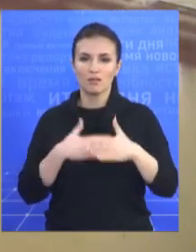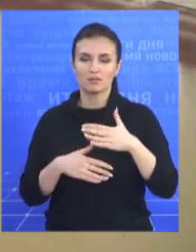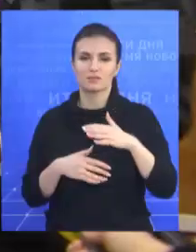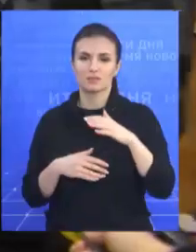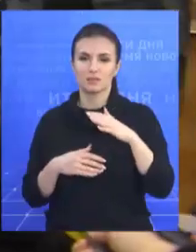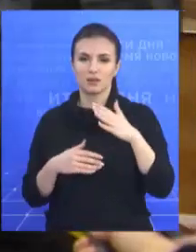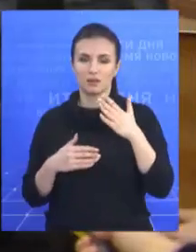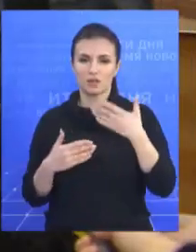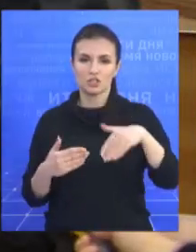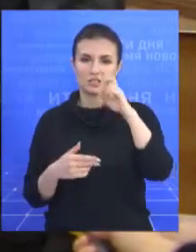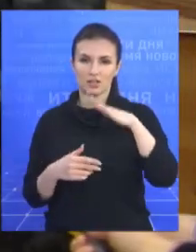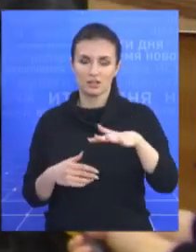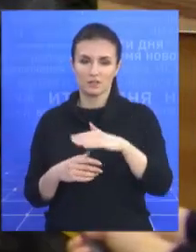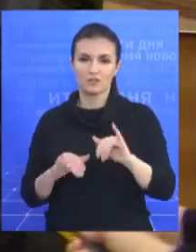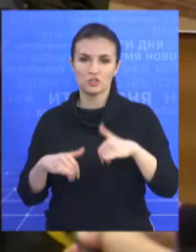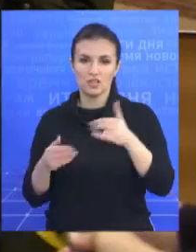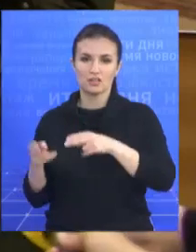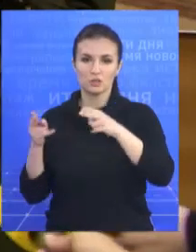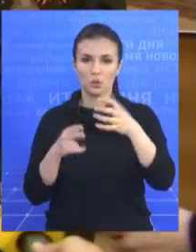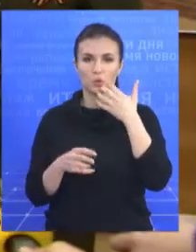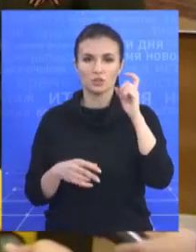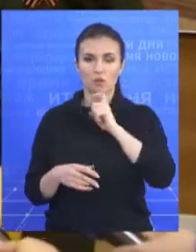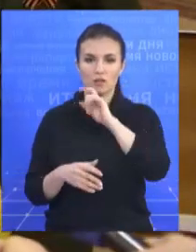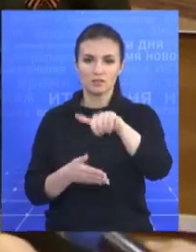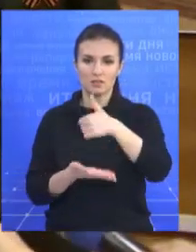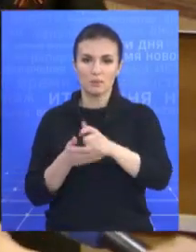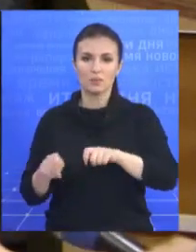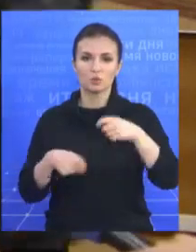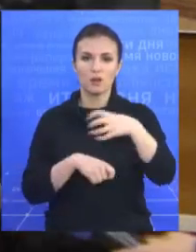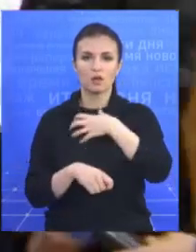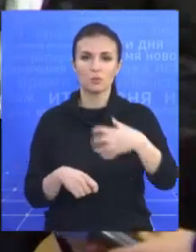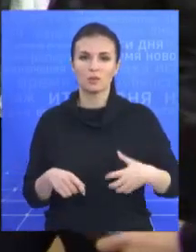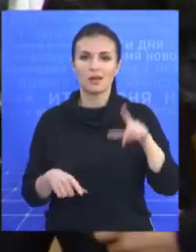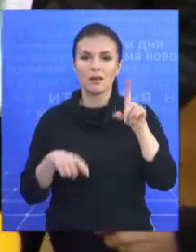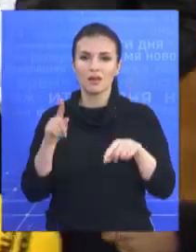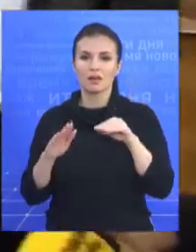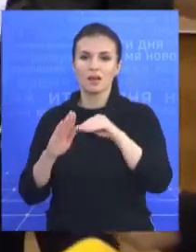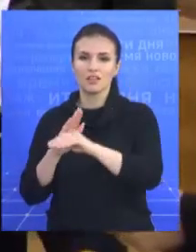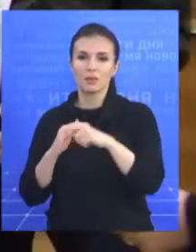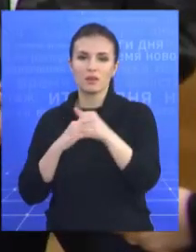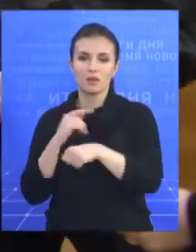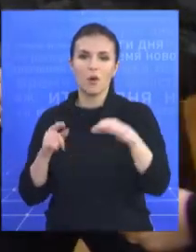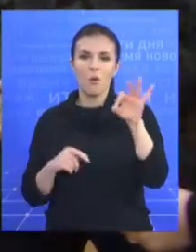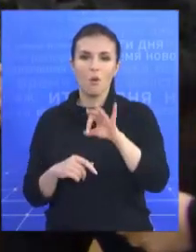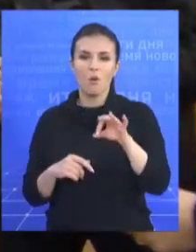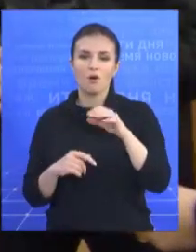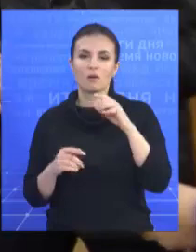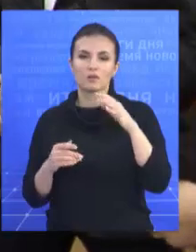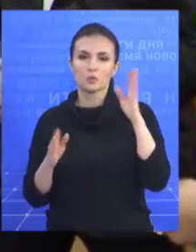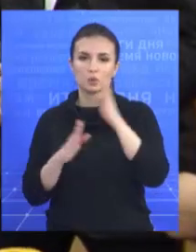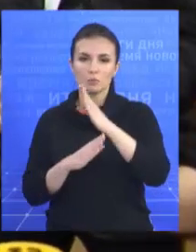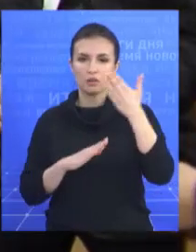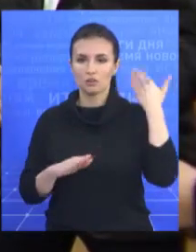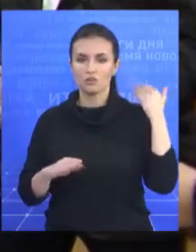радость нашей страны. Также в честь гастролей в столице Южного Урала музыканты передали губернатору редкие архивные материалы о фронтовых